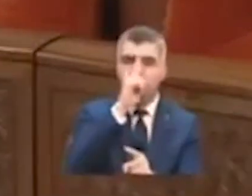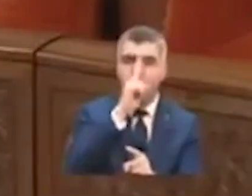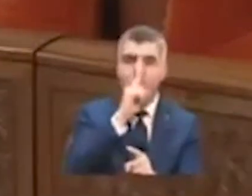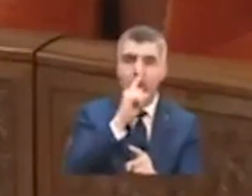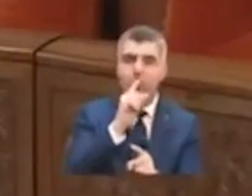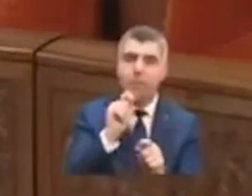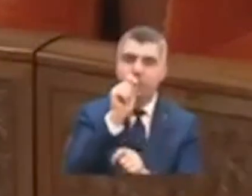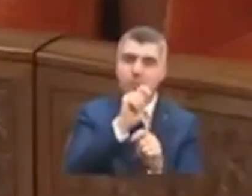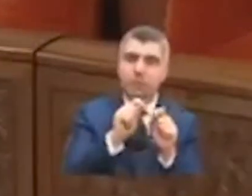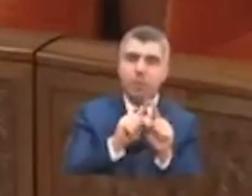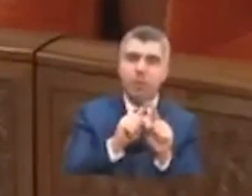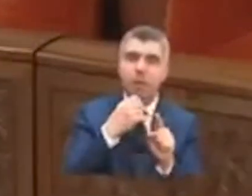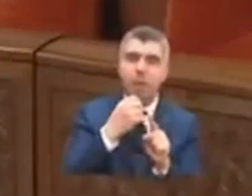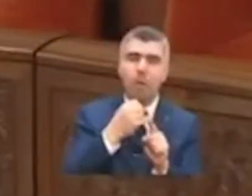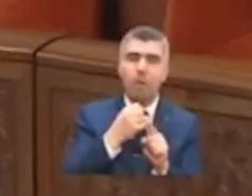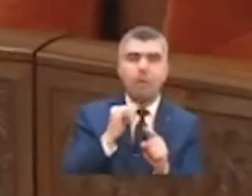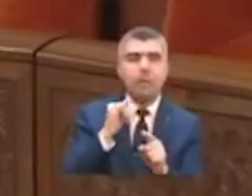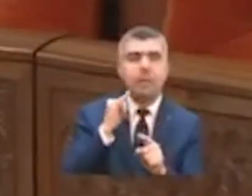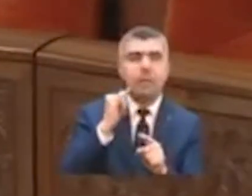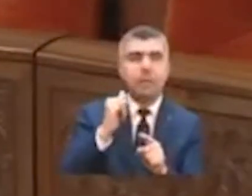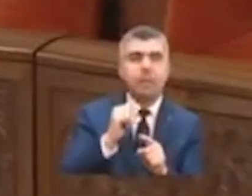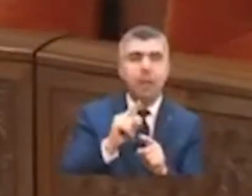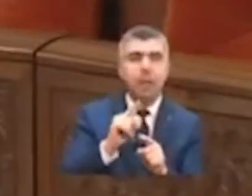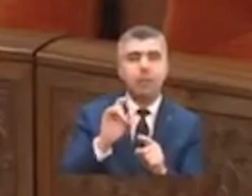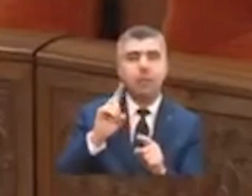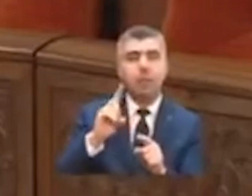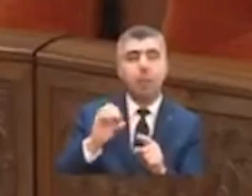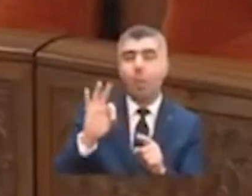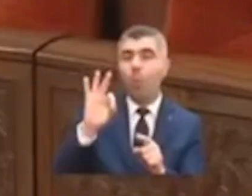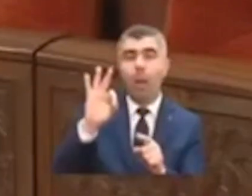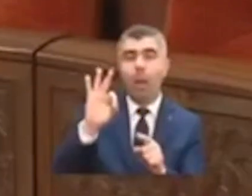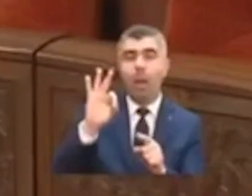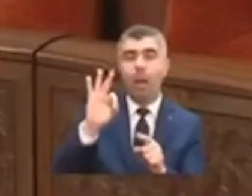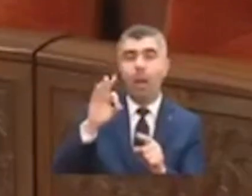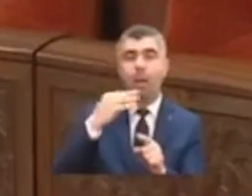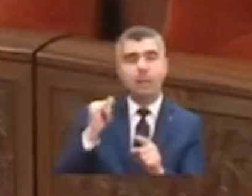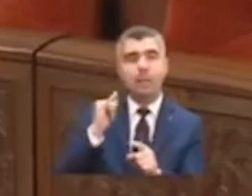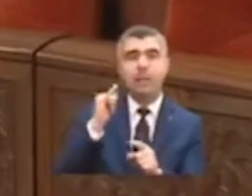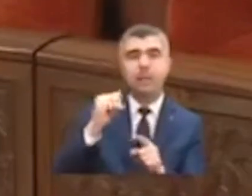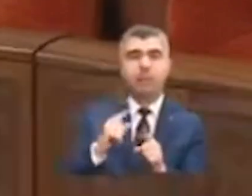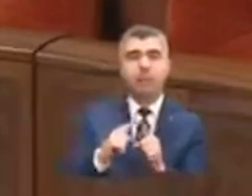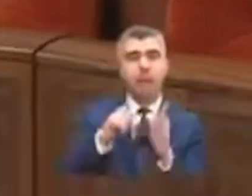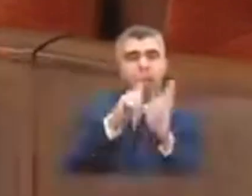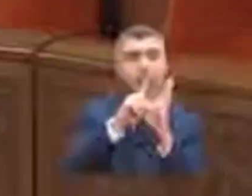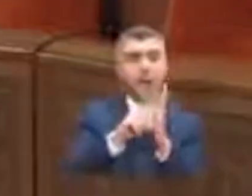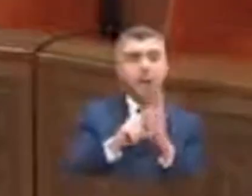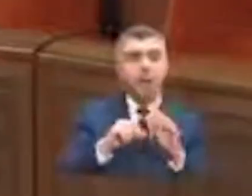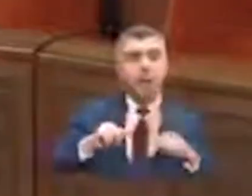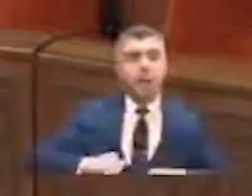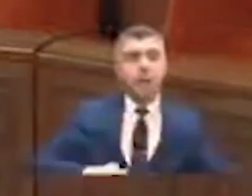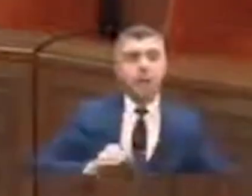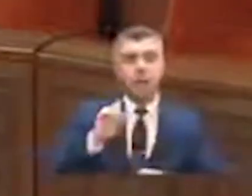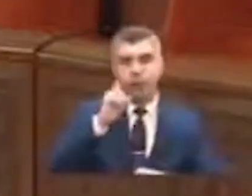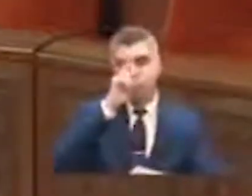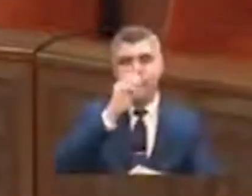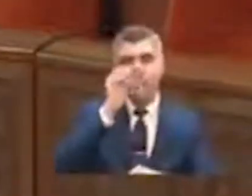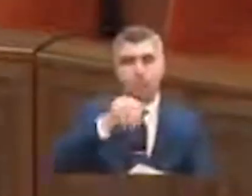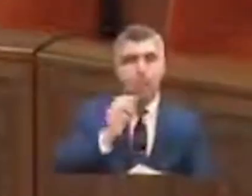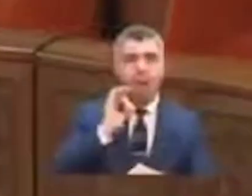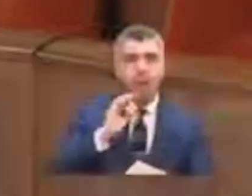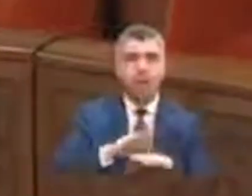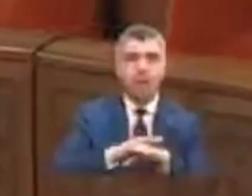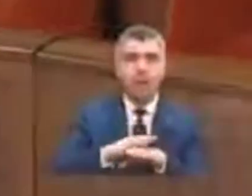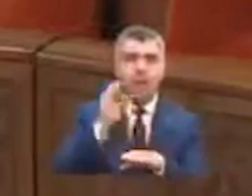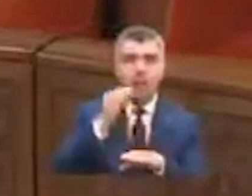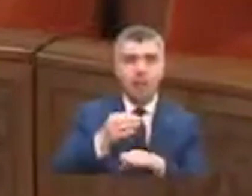اقسم بالله حتى انا غنقسم لك بالله ان شاء الله باش هذا القانون غادي يدوز وانا في هذه الوزاره لانك هنا رغبه واراده سياسيه